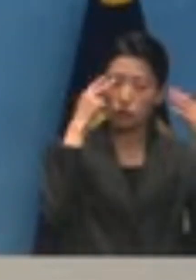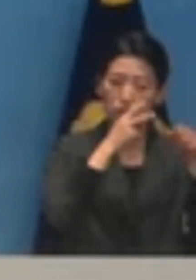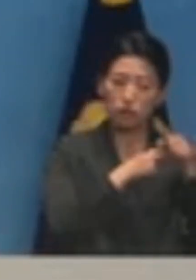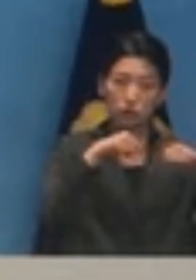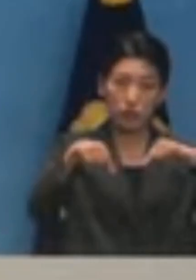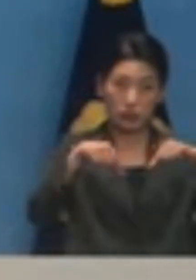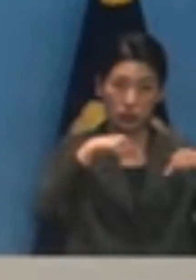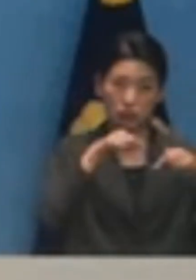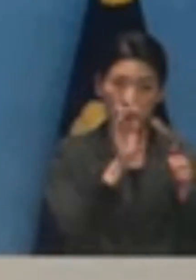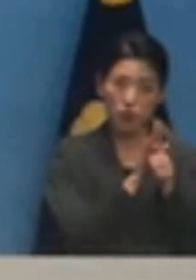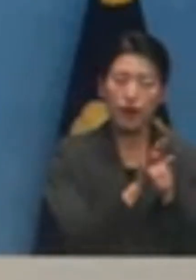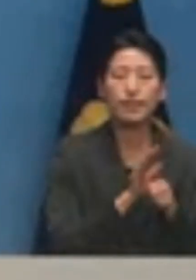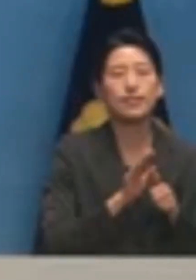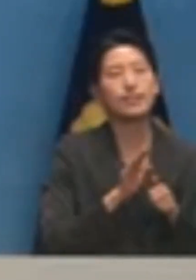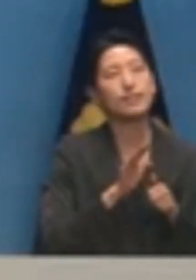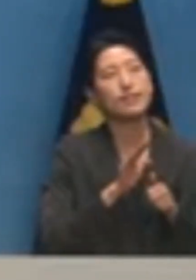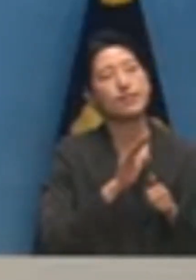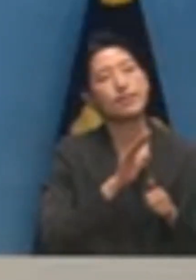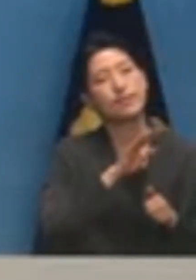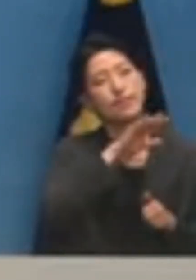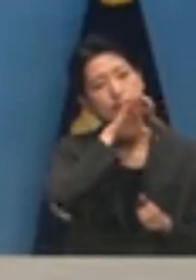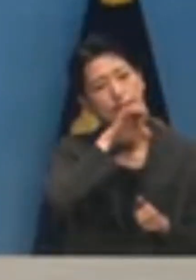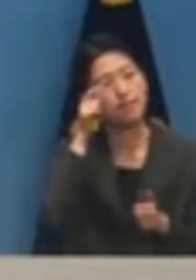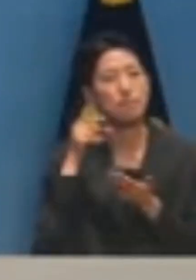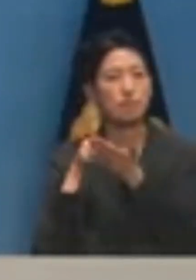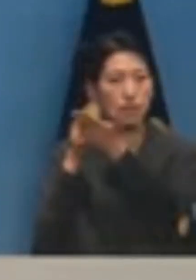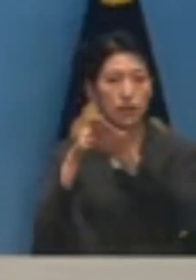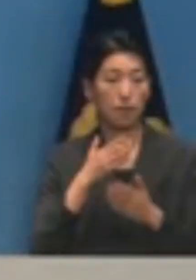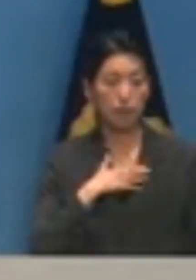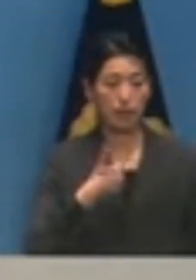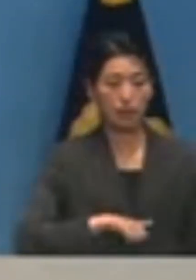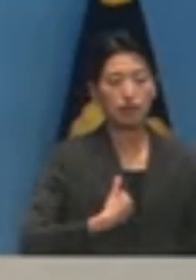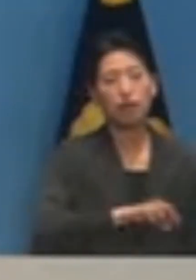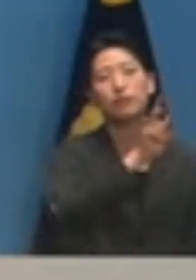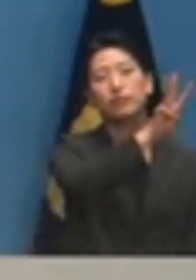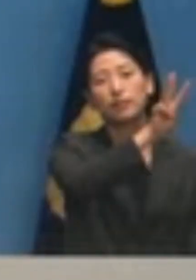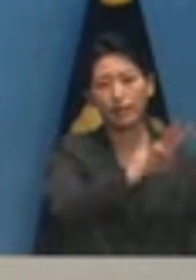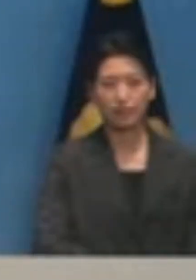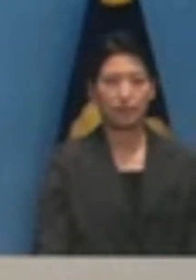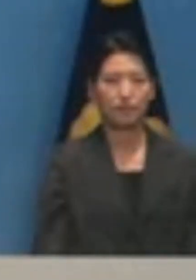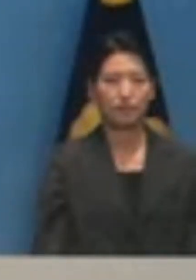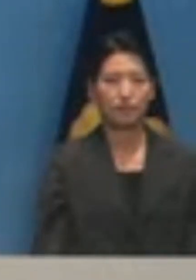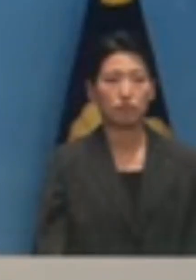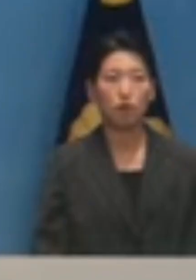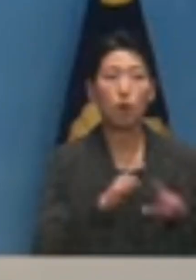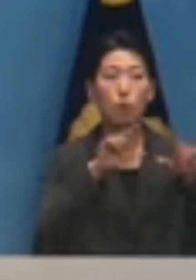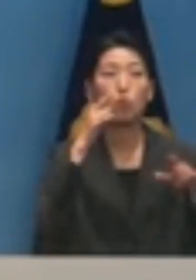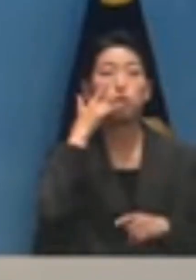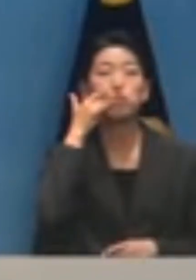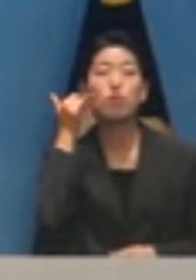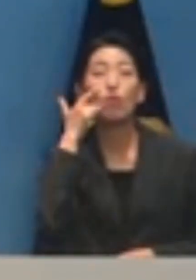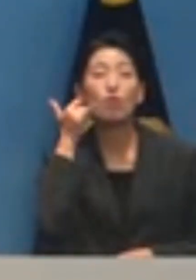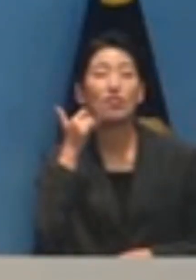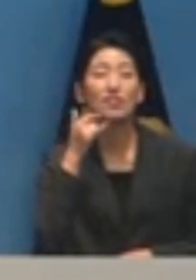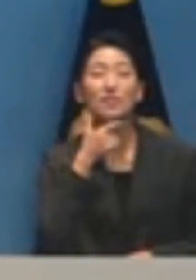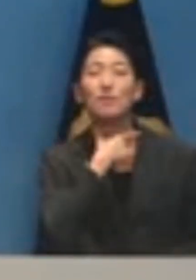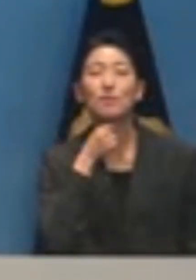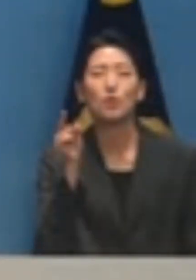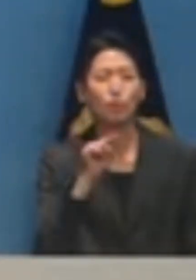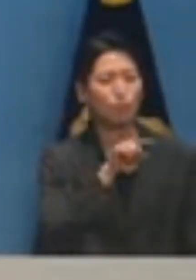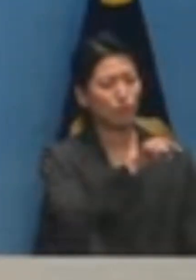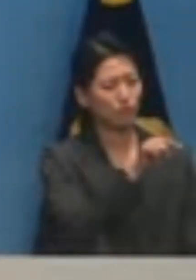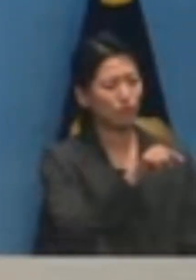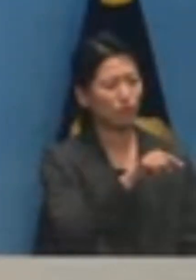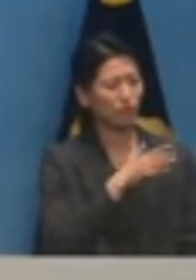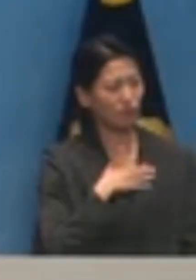표합니다. 저는 새 아이를 키우고 있는 학부모입니다. 부모들은 누구나 그렇듯이 아이들이 좋은 환경에서 훌륭한